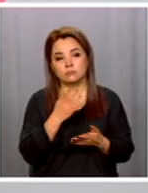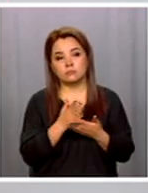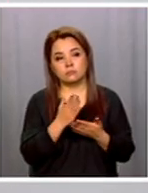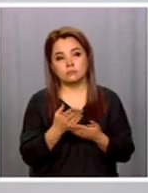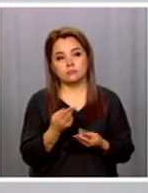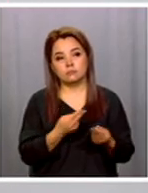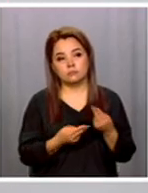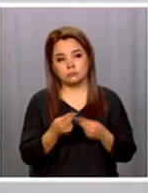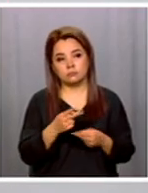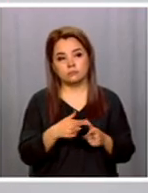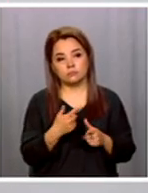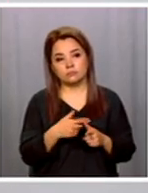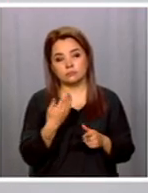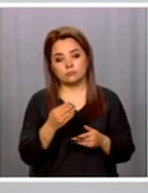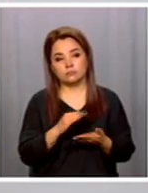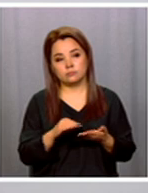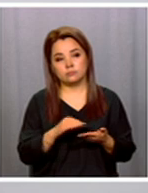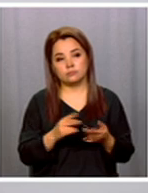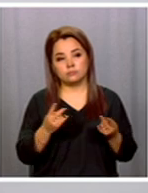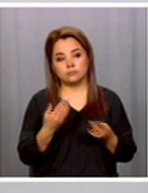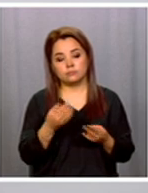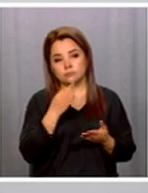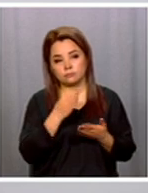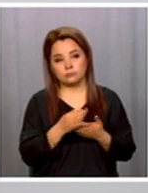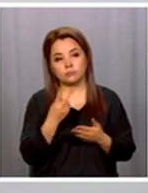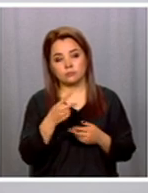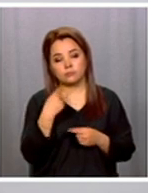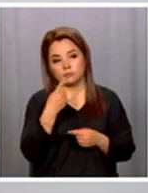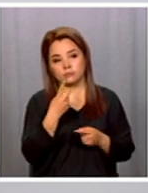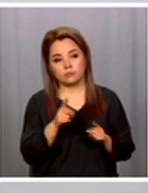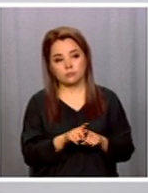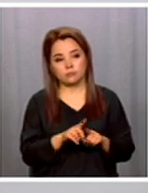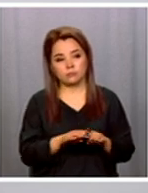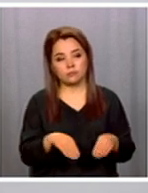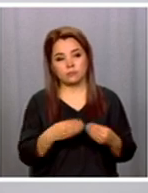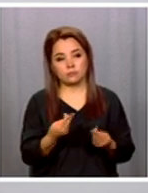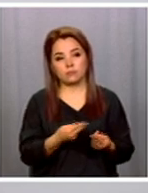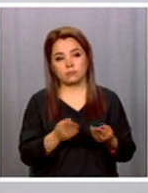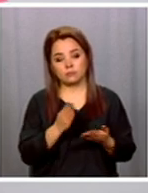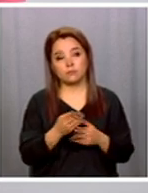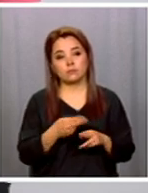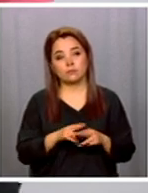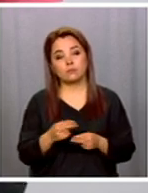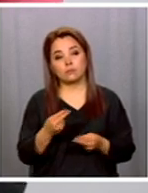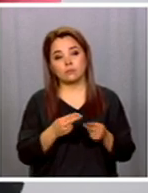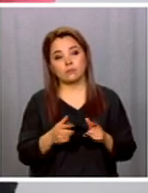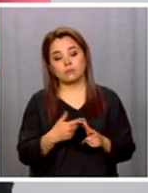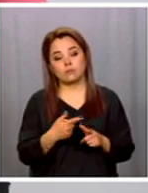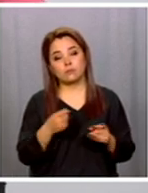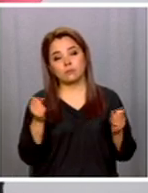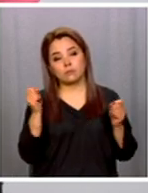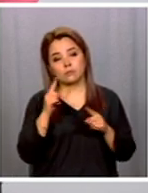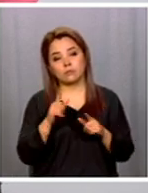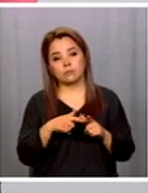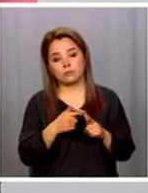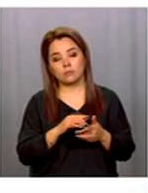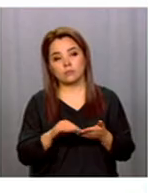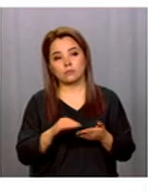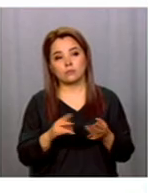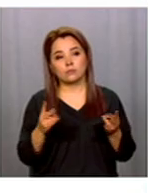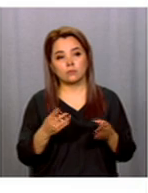суреттерге атауларын жазыңыз. Сіздерге екі түрлі сурет берген, осы суреттерді анықтап атауларын жазуымыз